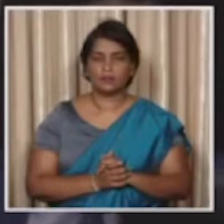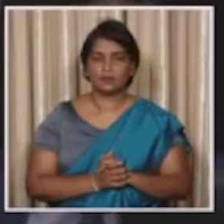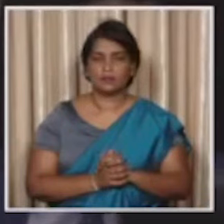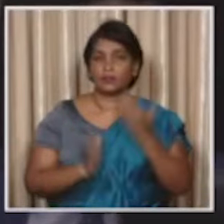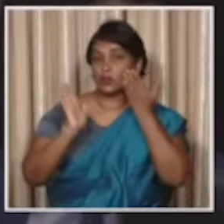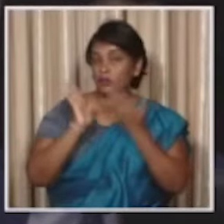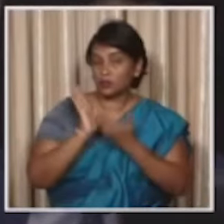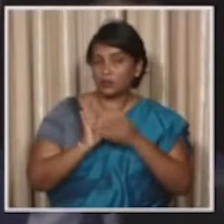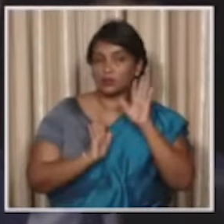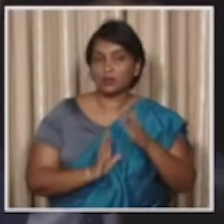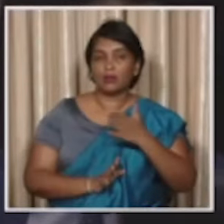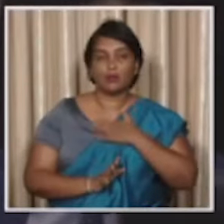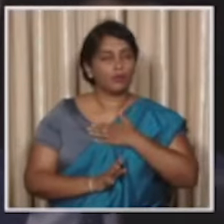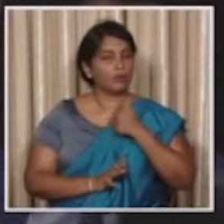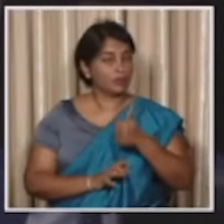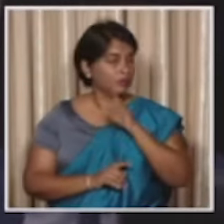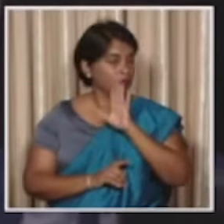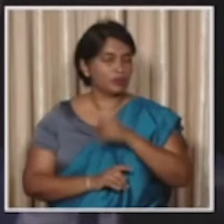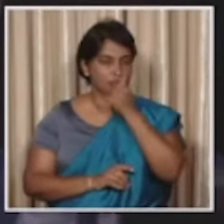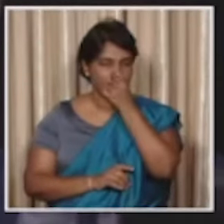දර්ශනය සහ එතුමගේ තිබුණ මනුස්සකම තමයි